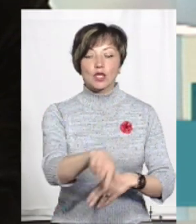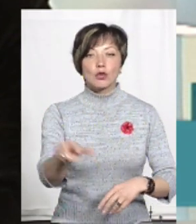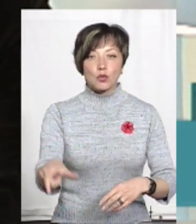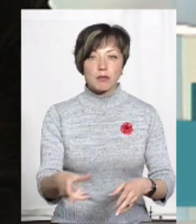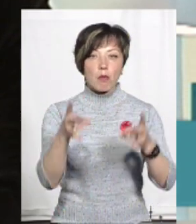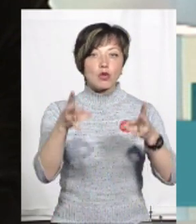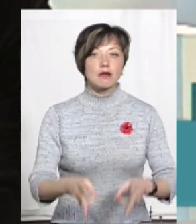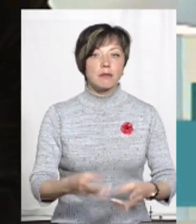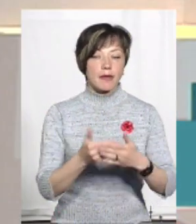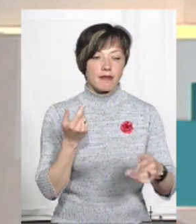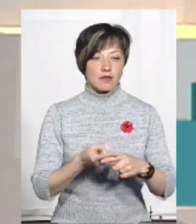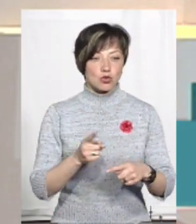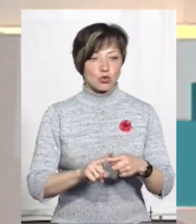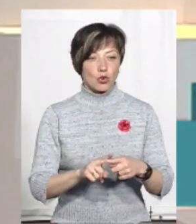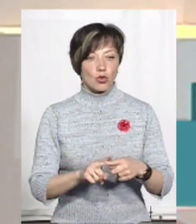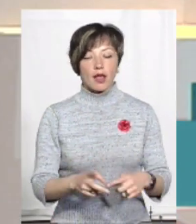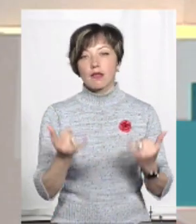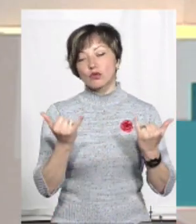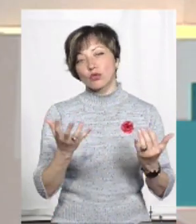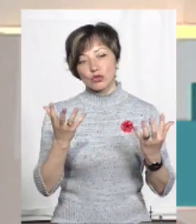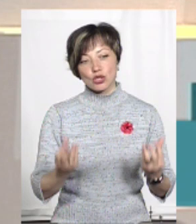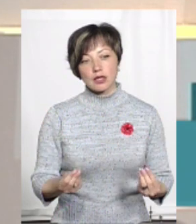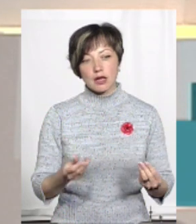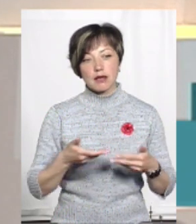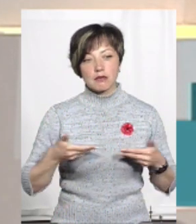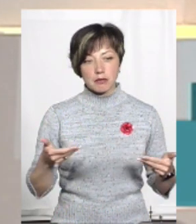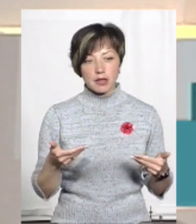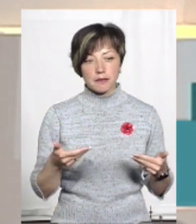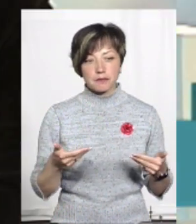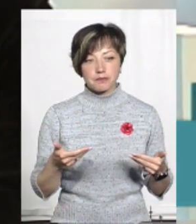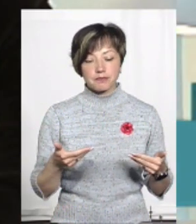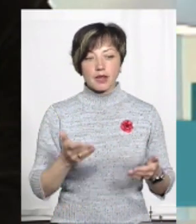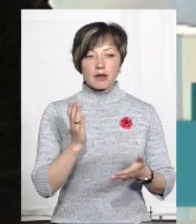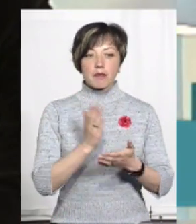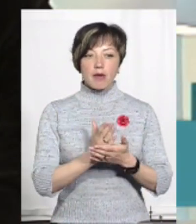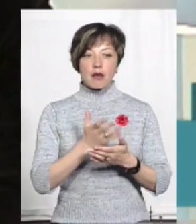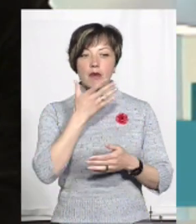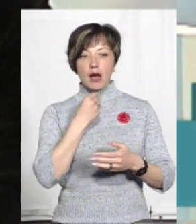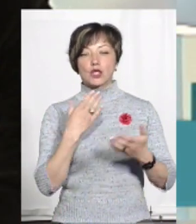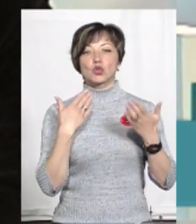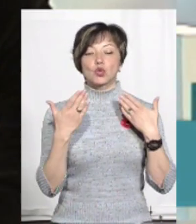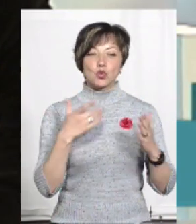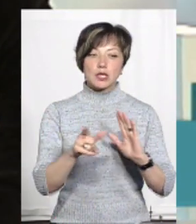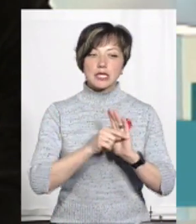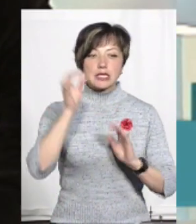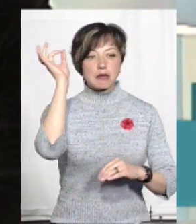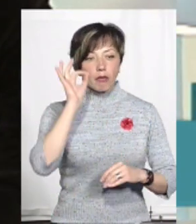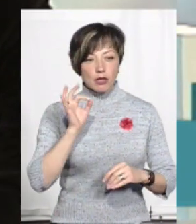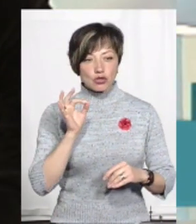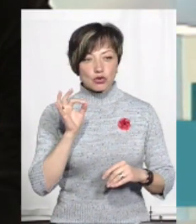людям, які потерпіли від цього. І на сьогоднішній день ми досить маємо гарні стосунки з Німеччиною.